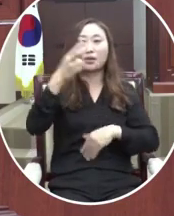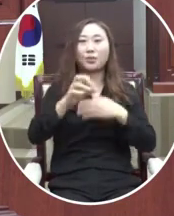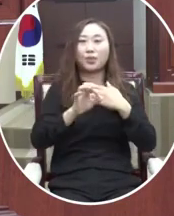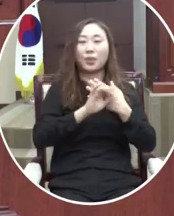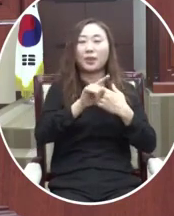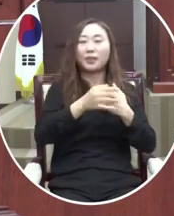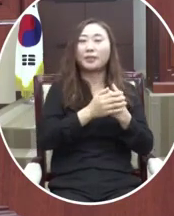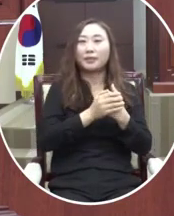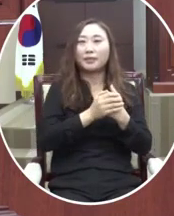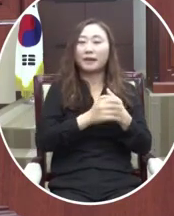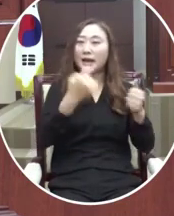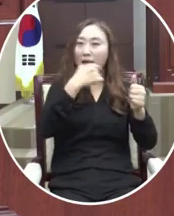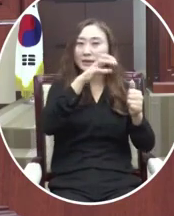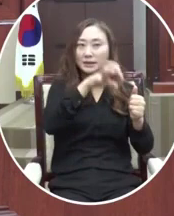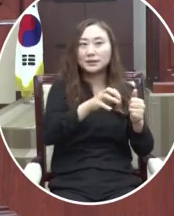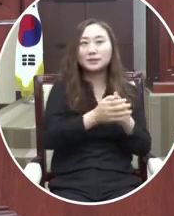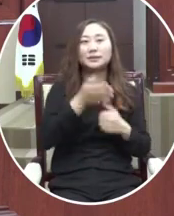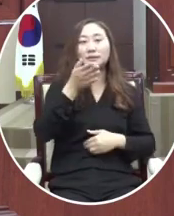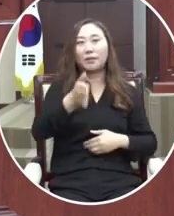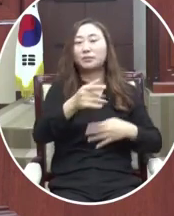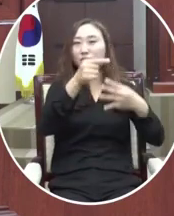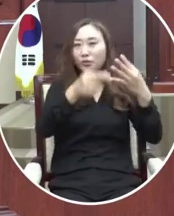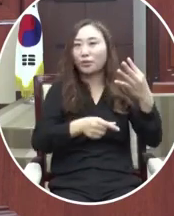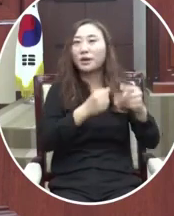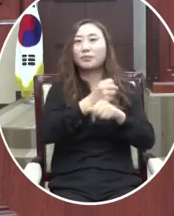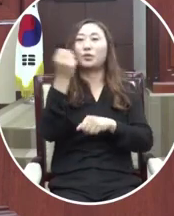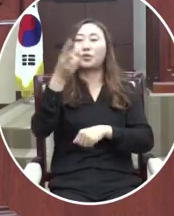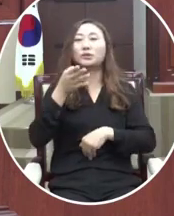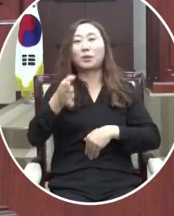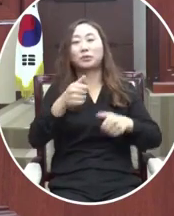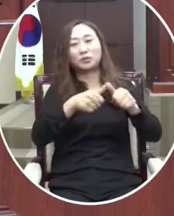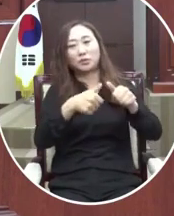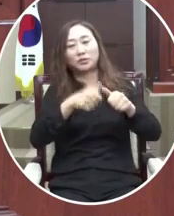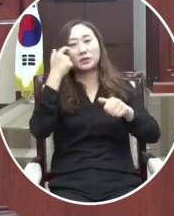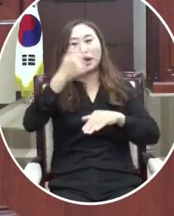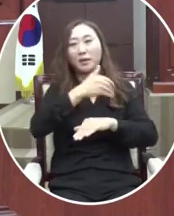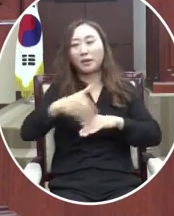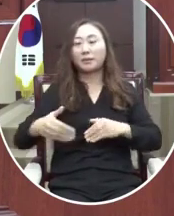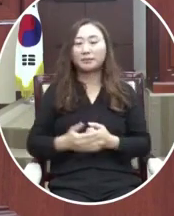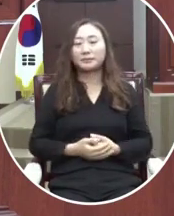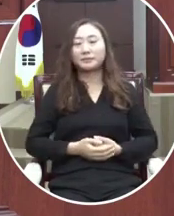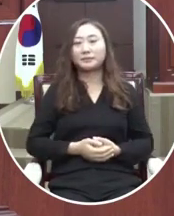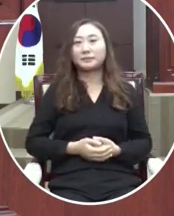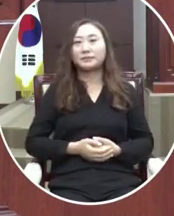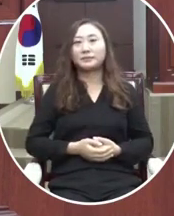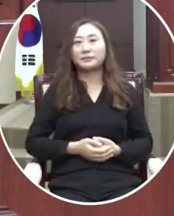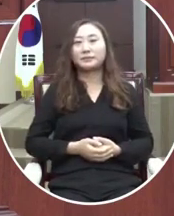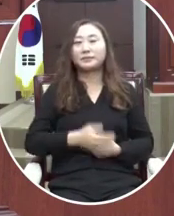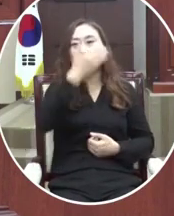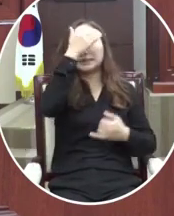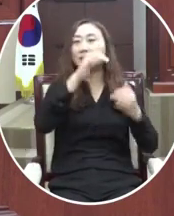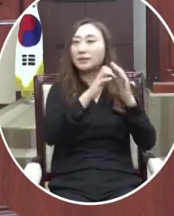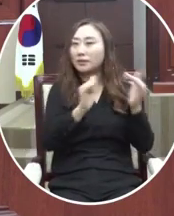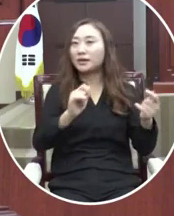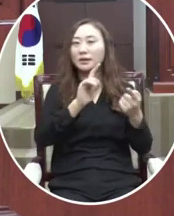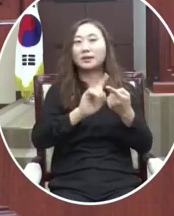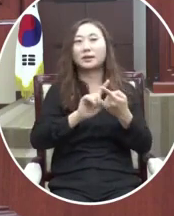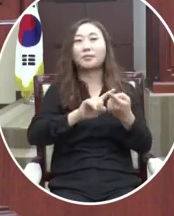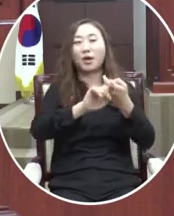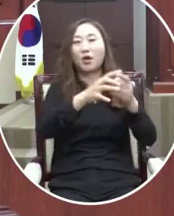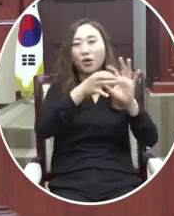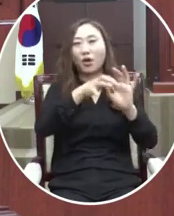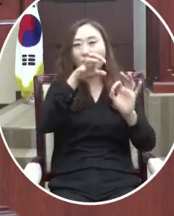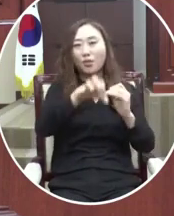공간과 강의실 등을 갖추고 전문적인 창업 프로그램과 컨설팅을 지원할 예정입니다 아울러 청년 정책 거버넌스